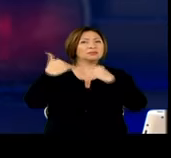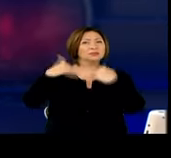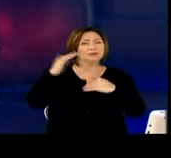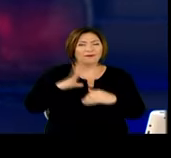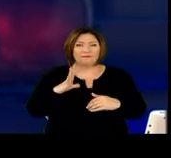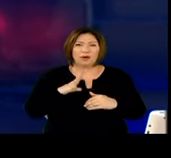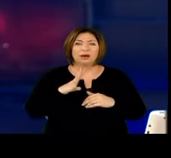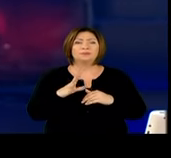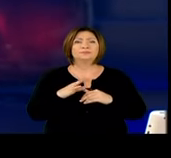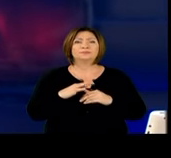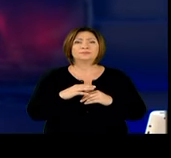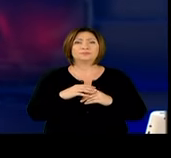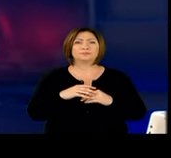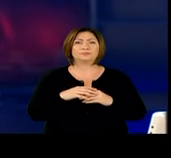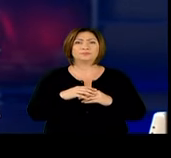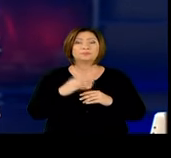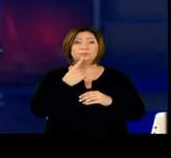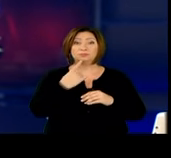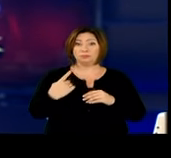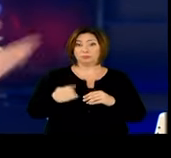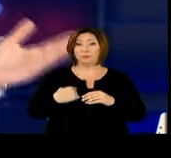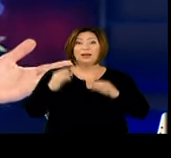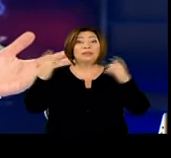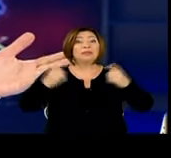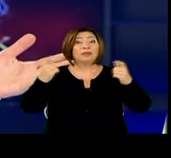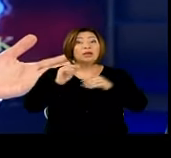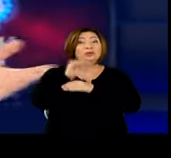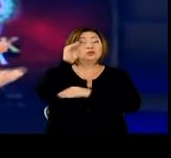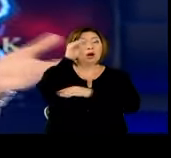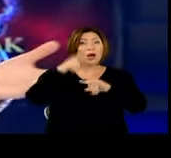tweet var. Diyor ki, nerede yaşıyor bu Hasan Usta? Ya Hasan Usta biz...